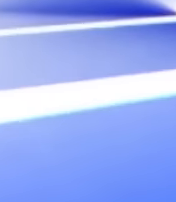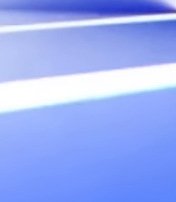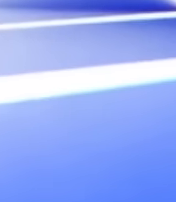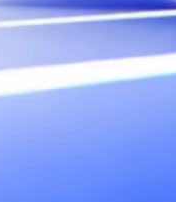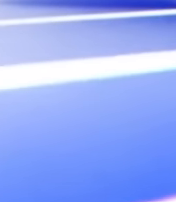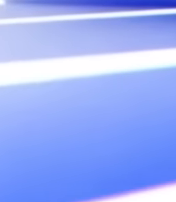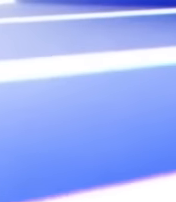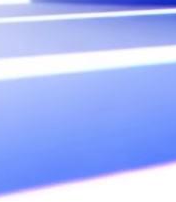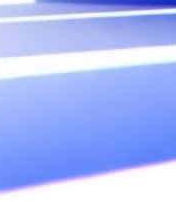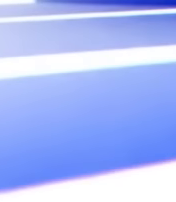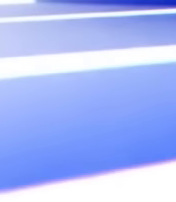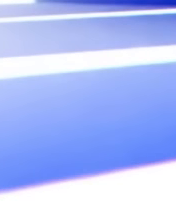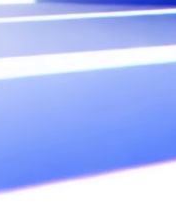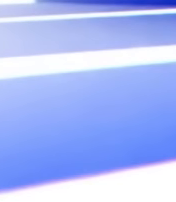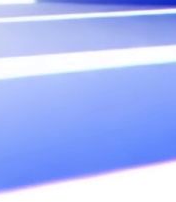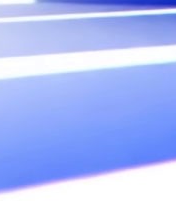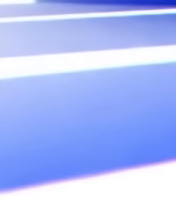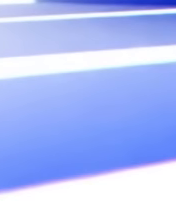Bernadette?